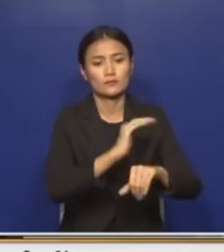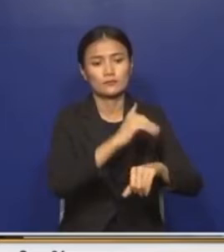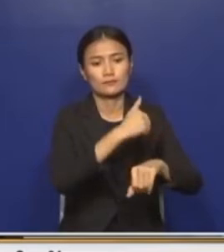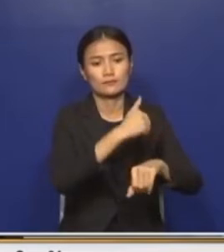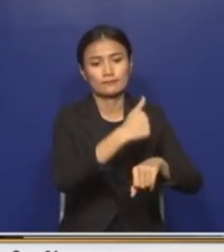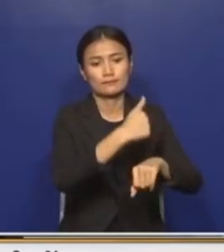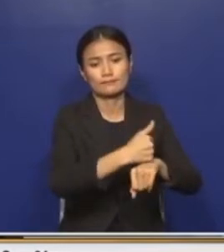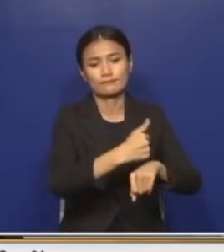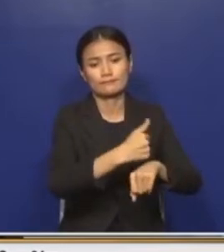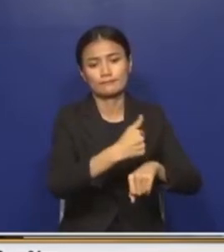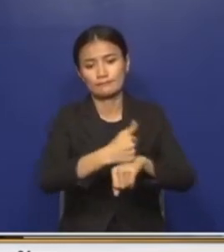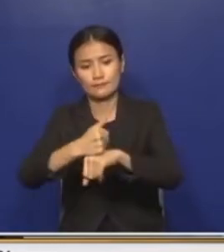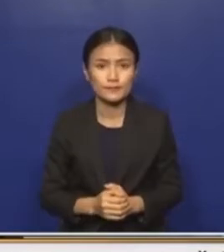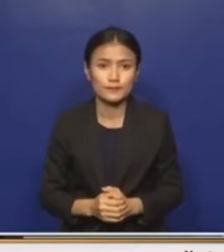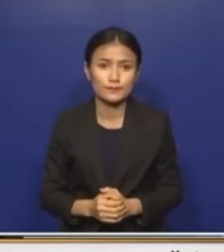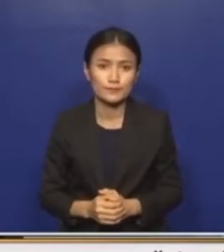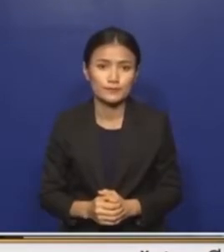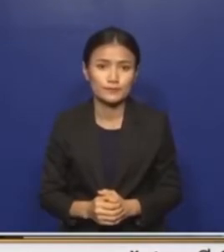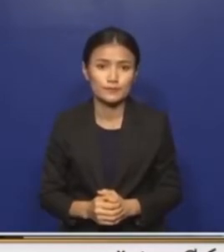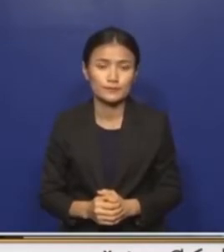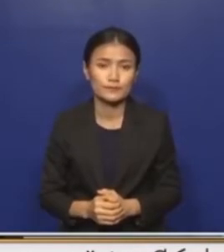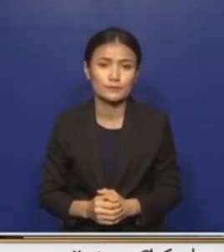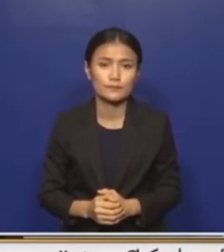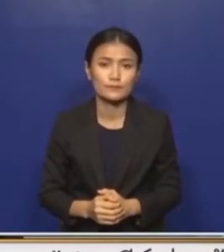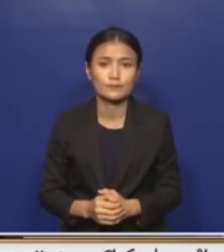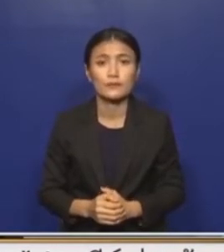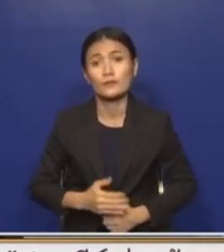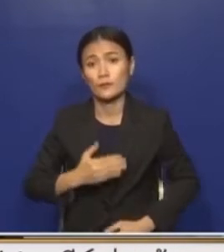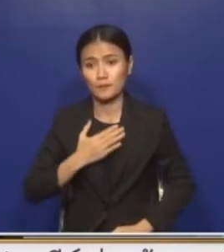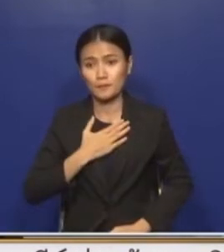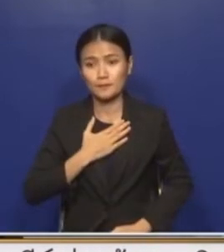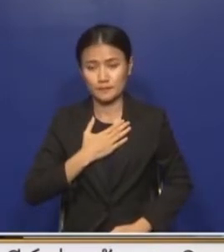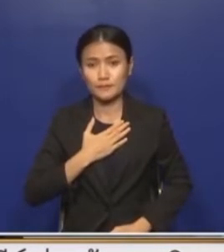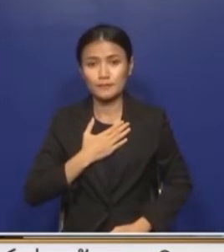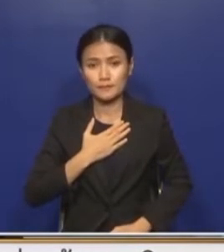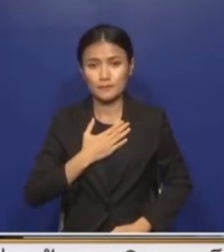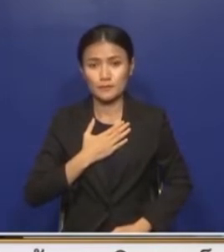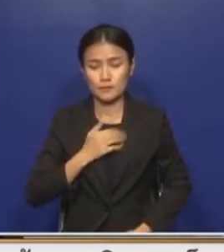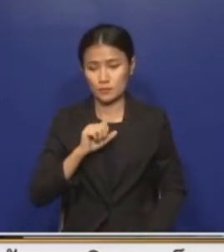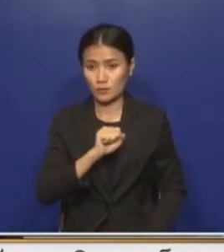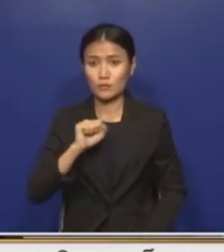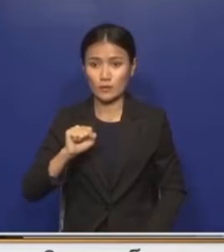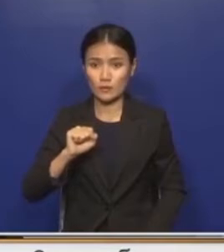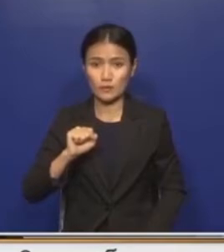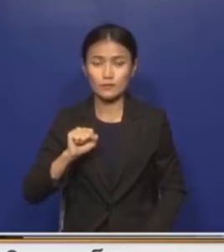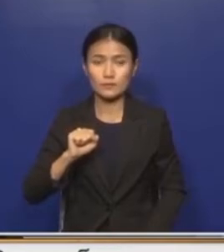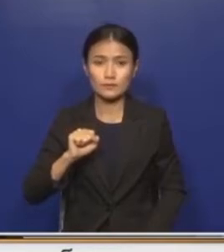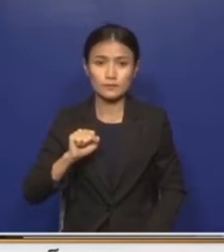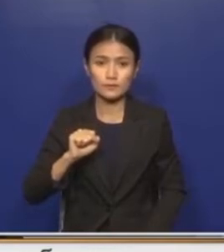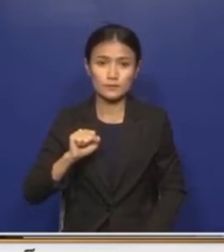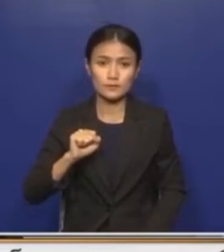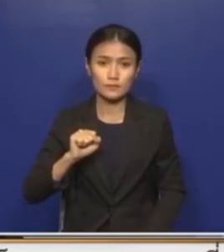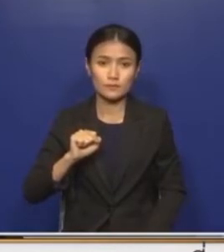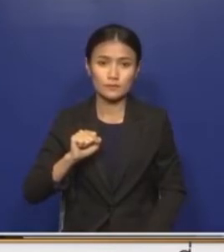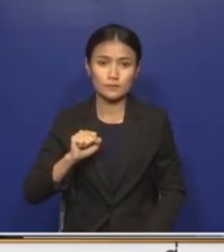กราบเรียนท่านประธานสภาราษฎรข้าพเจ้าสมาชิกสภาผู้แทนราษฎรผู้มีร